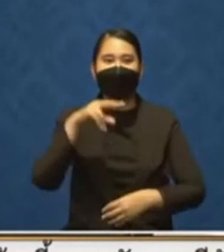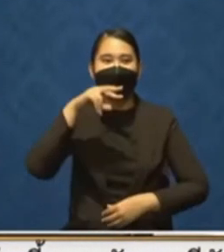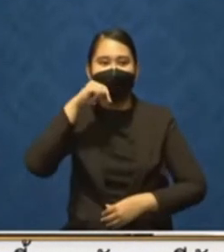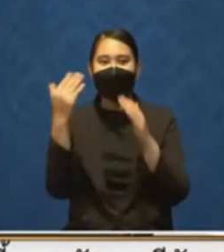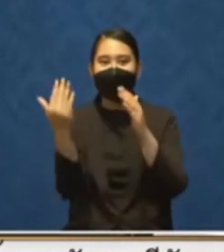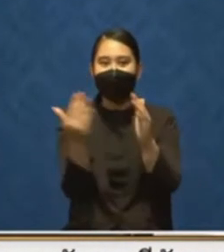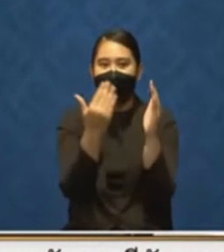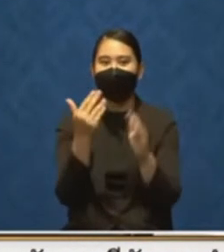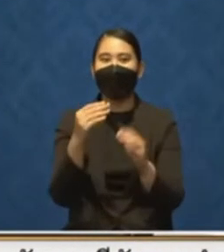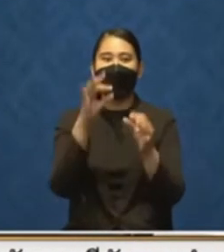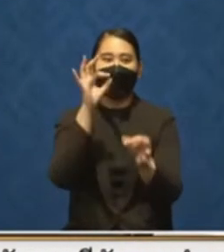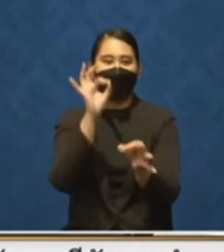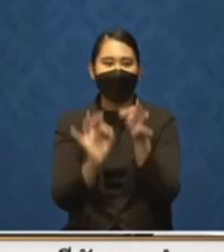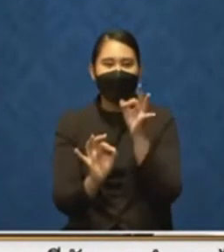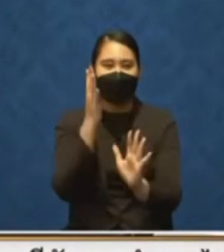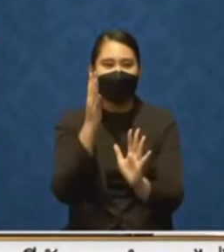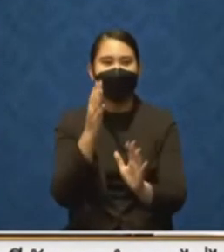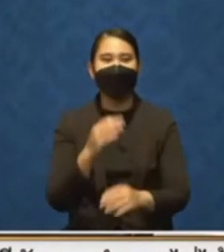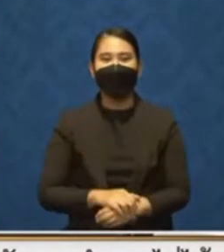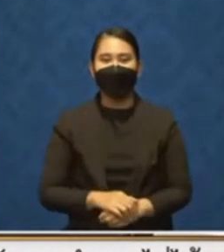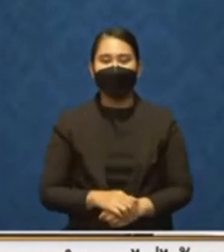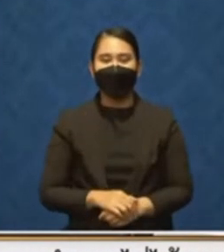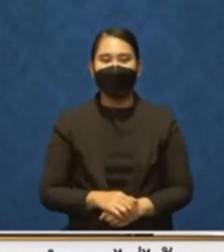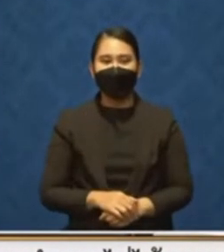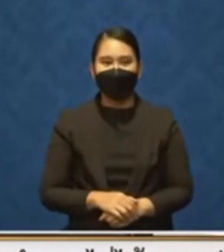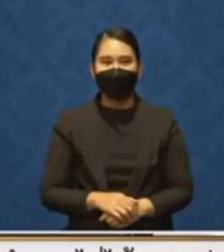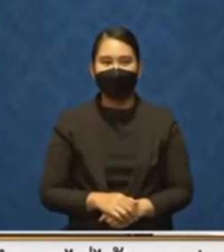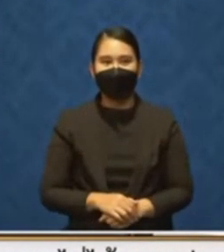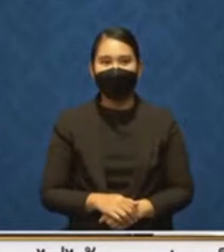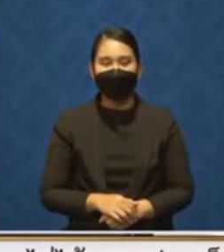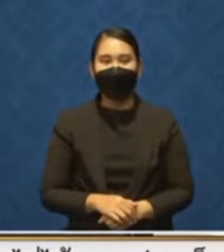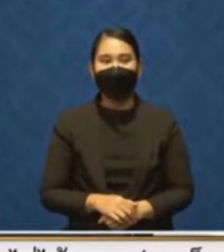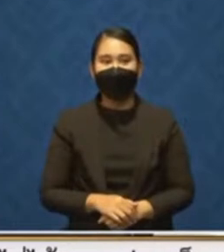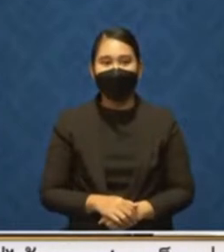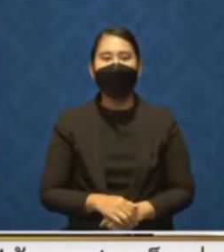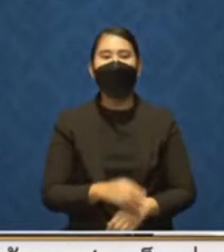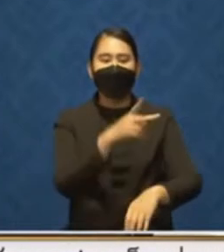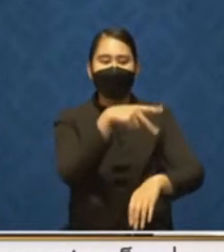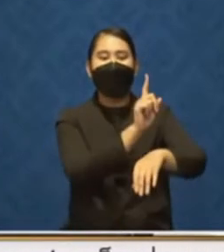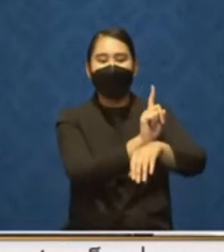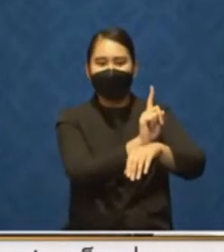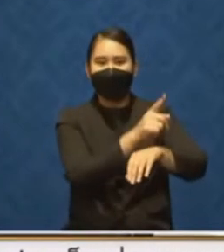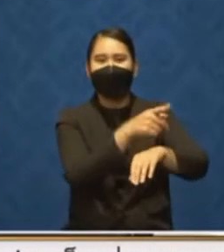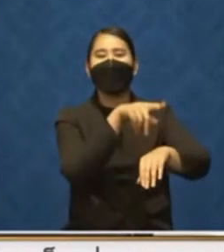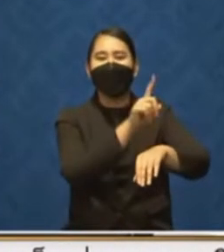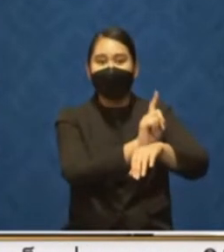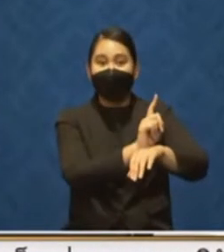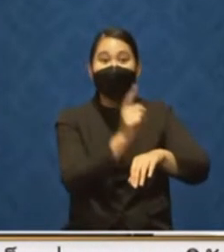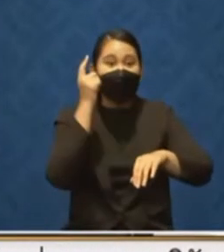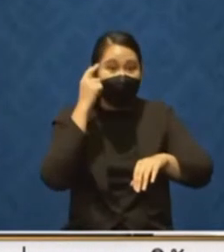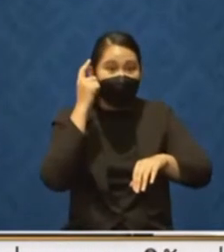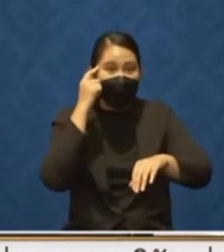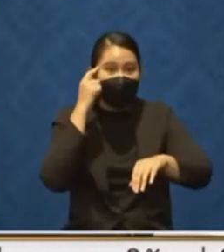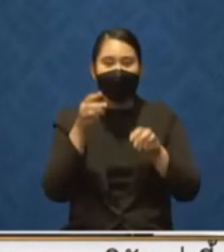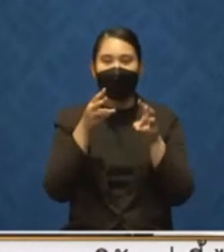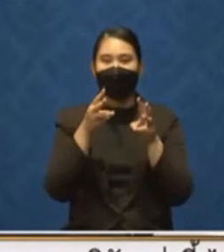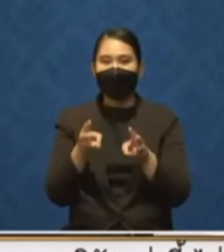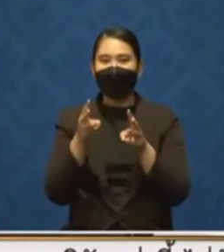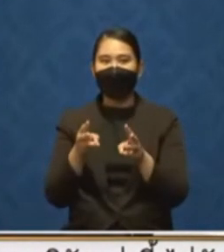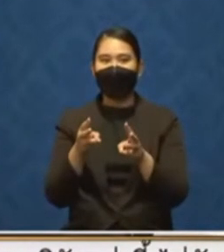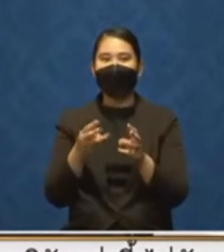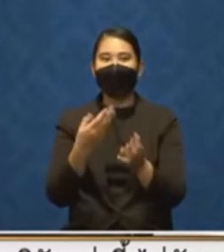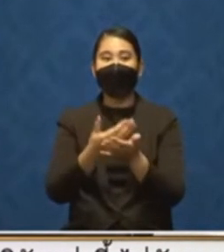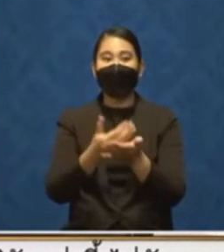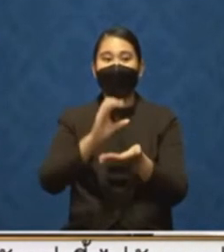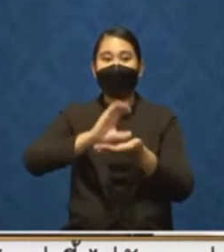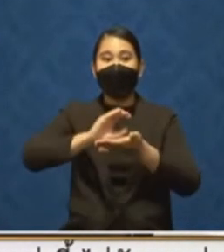หรือถ้าประชาที่กำลังทรัพย์เจ้าประทานนั้นเป็นประมุขท่านประธานรู้วิธีการจัดทำงบประมาณของสภาเราใช่มั้ย